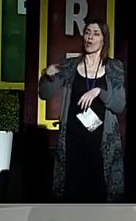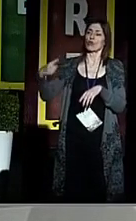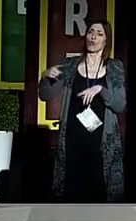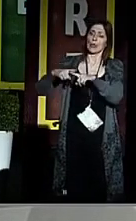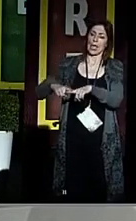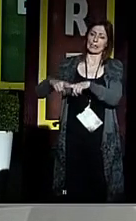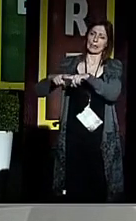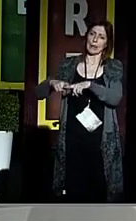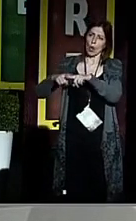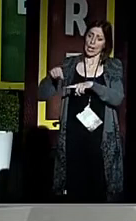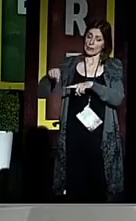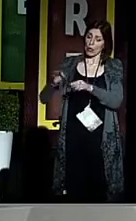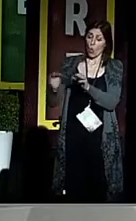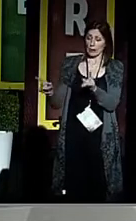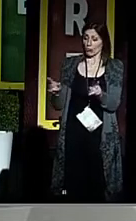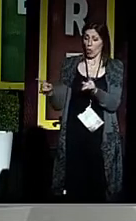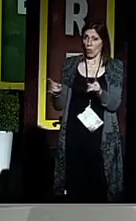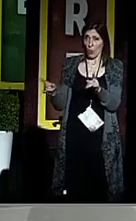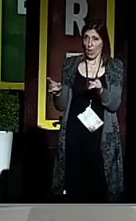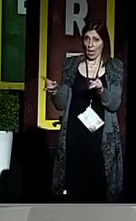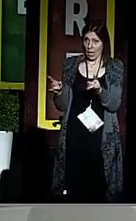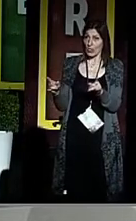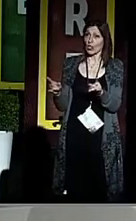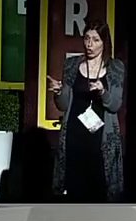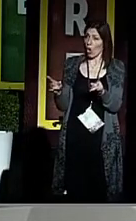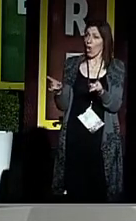testimonianza davvero in questo momento è un